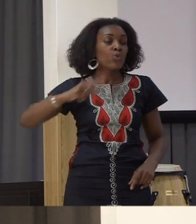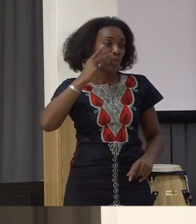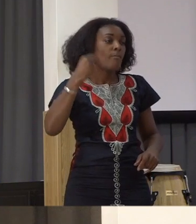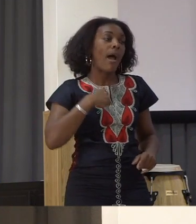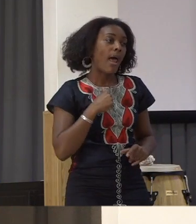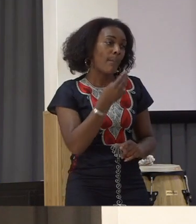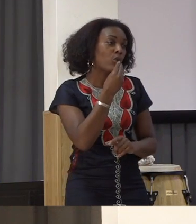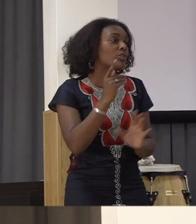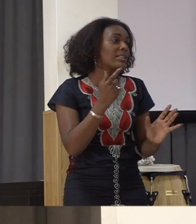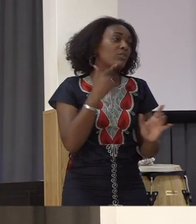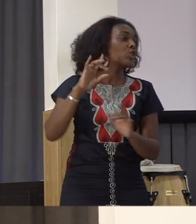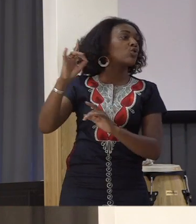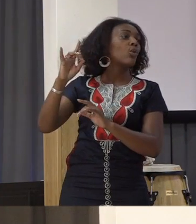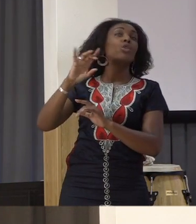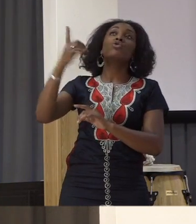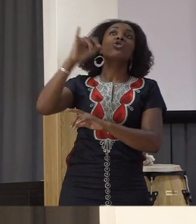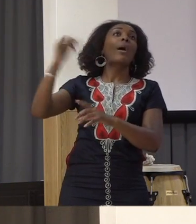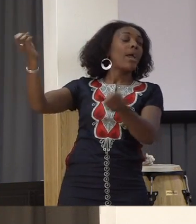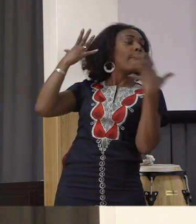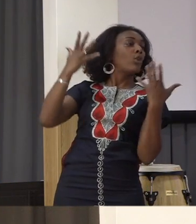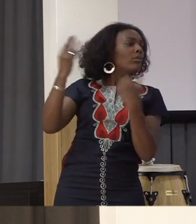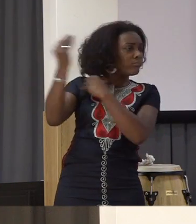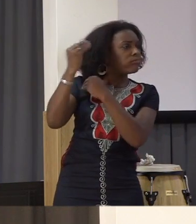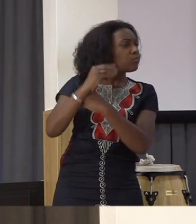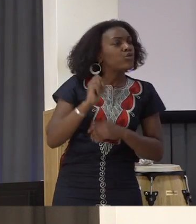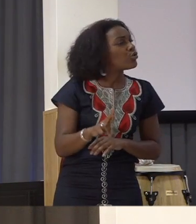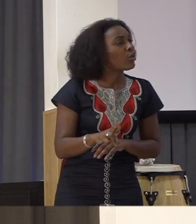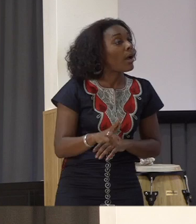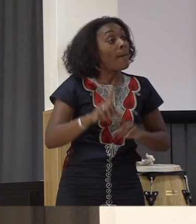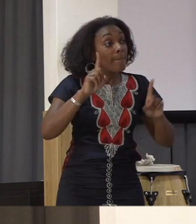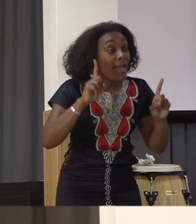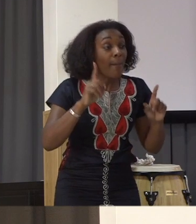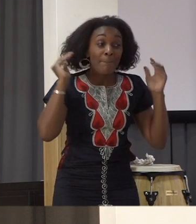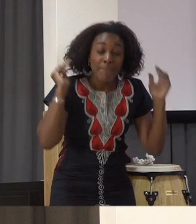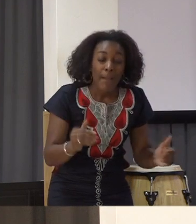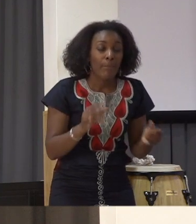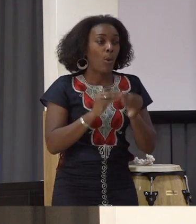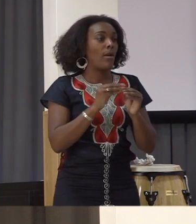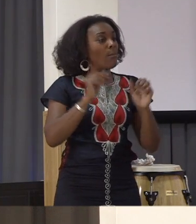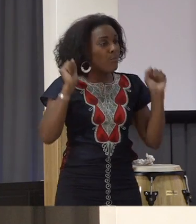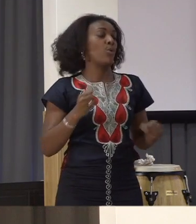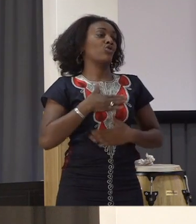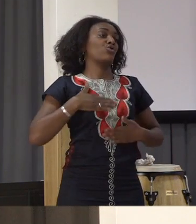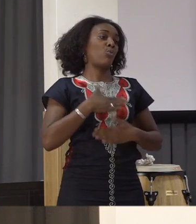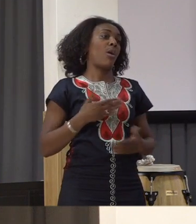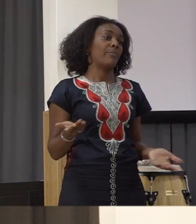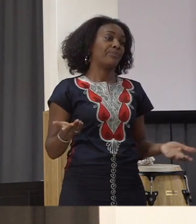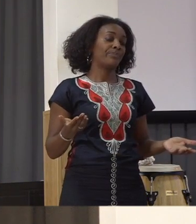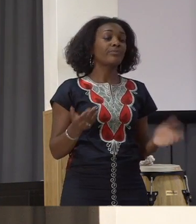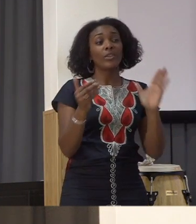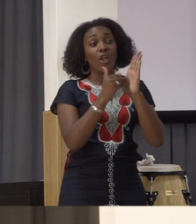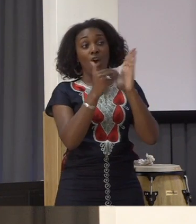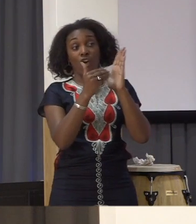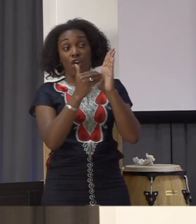même nous réjouir. Gloire au Seigneur. Il nous est dit aussi, d'après un verset d'Actes chapitre